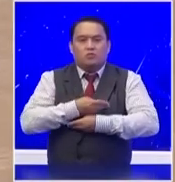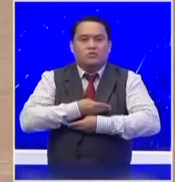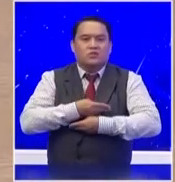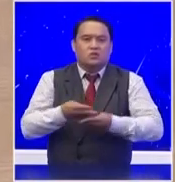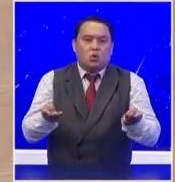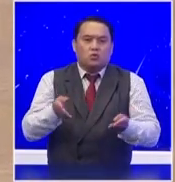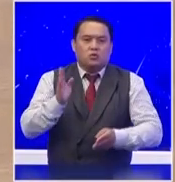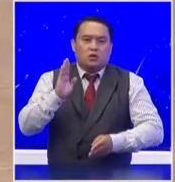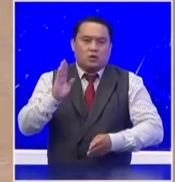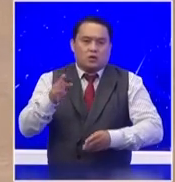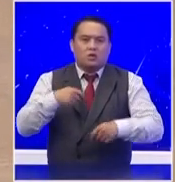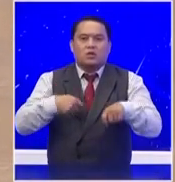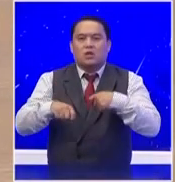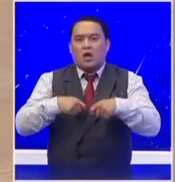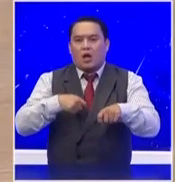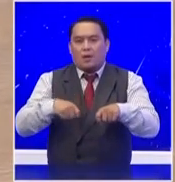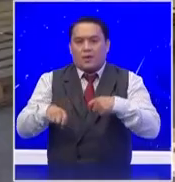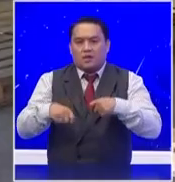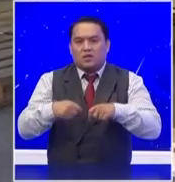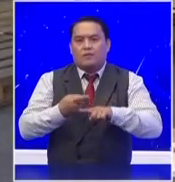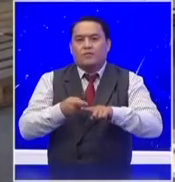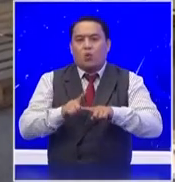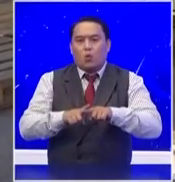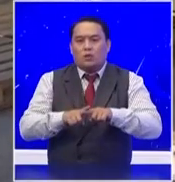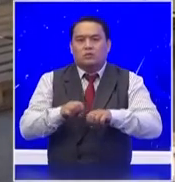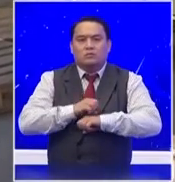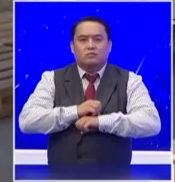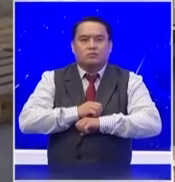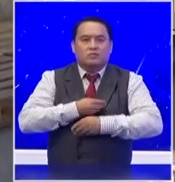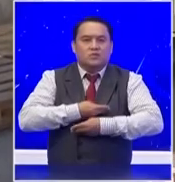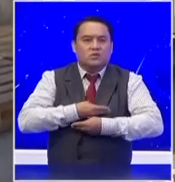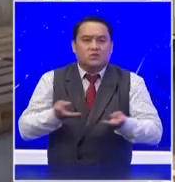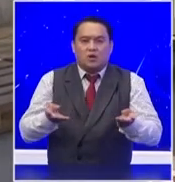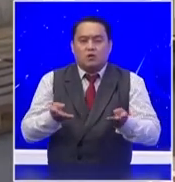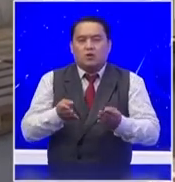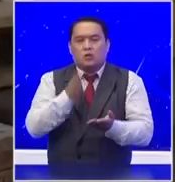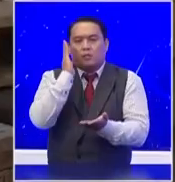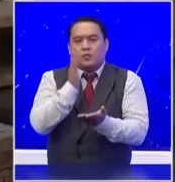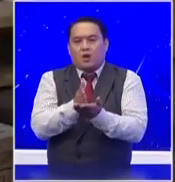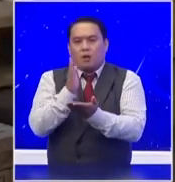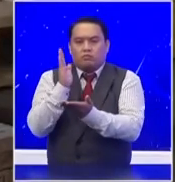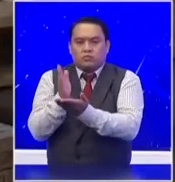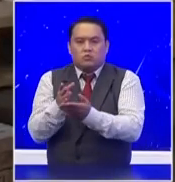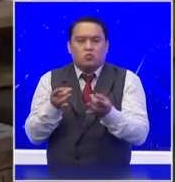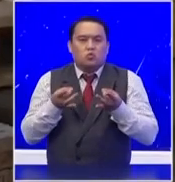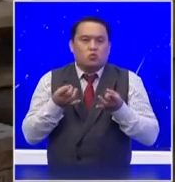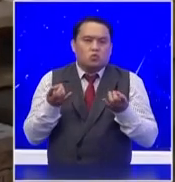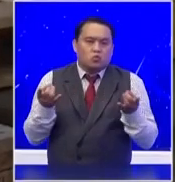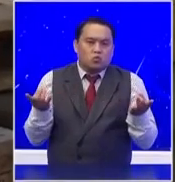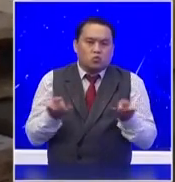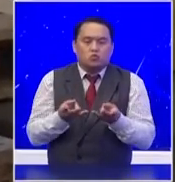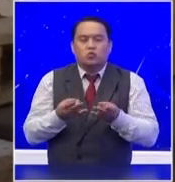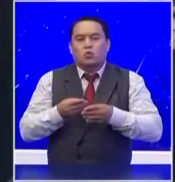үлестіріледі. Тауарлар бармақ басты көз қысты әрекеттен талан таражға түсіп кетпей, діттеген жеріне жету құзырлы орган өкілдері